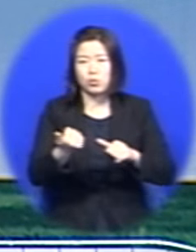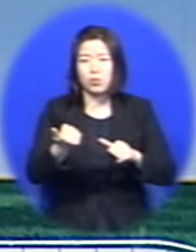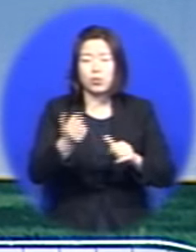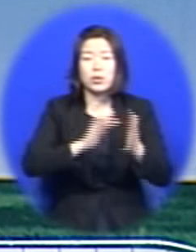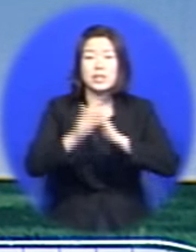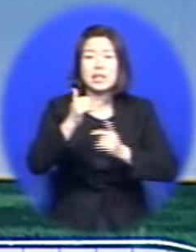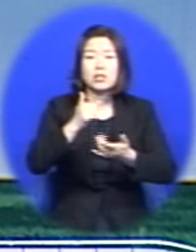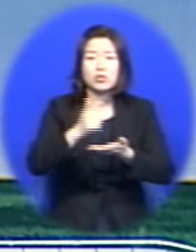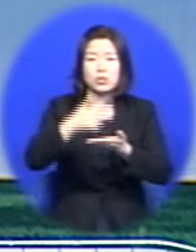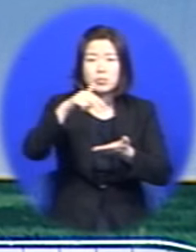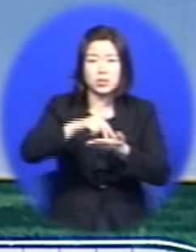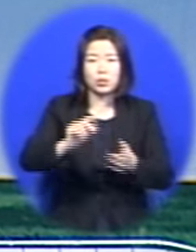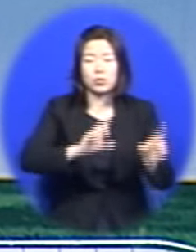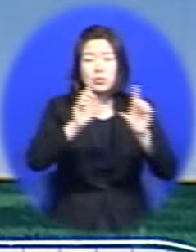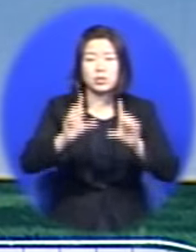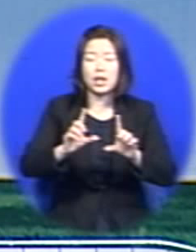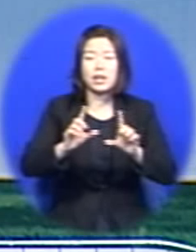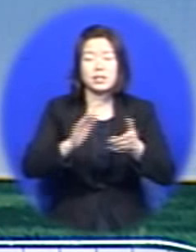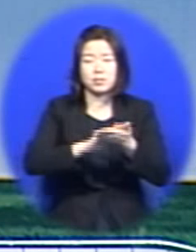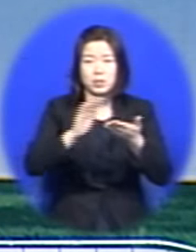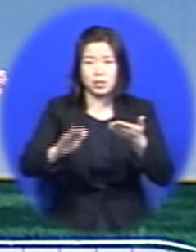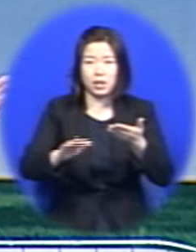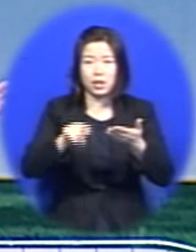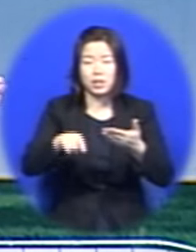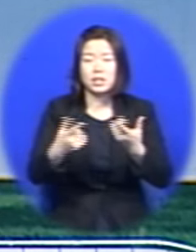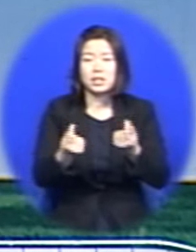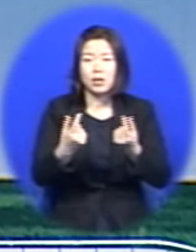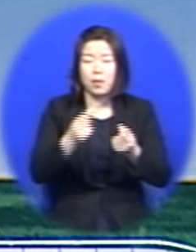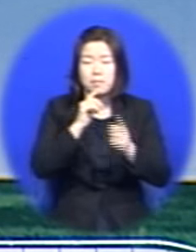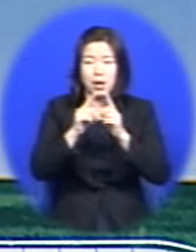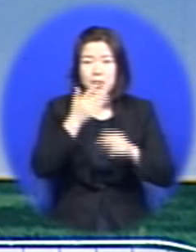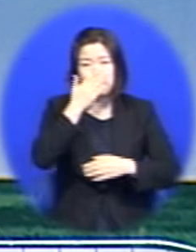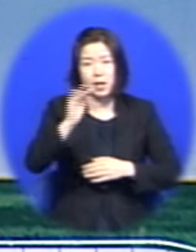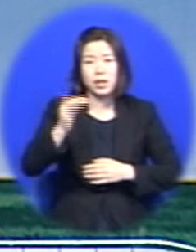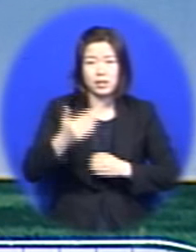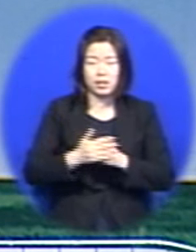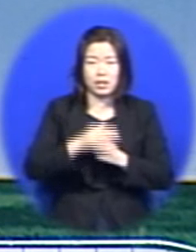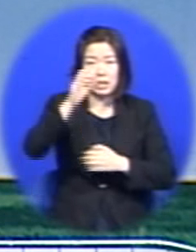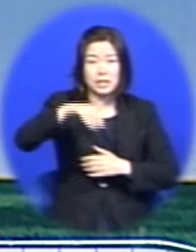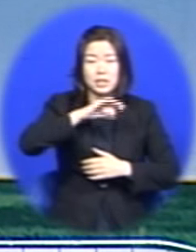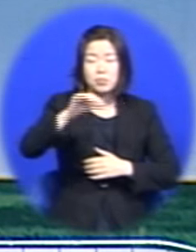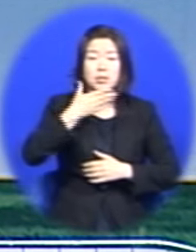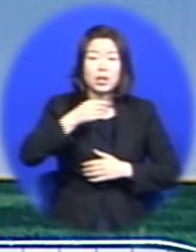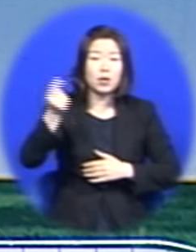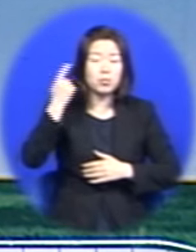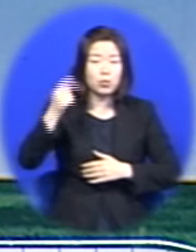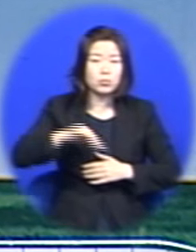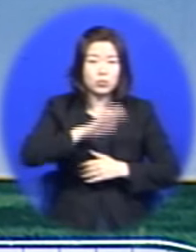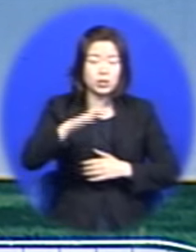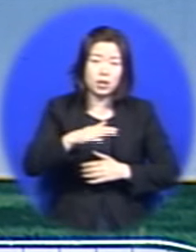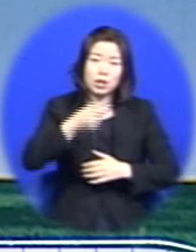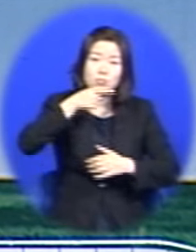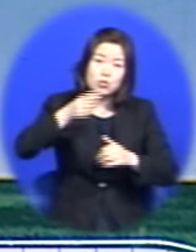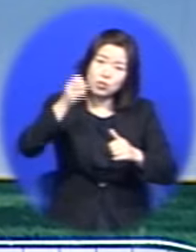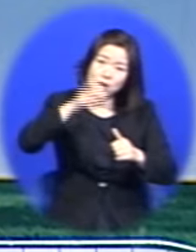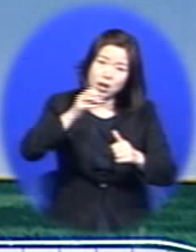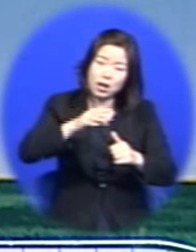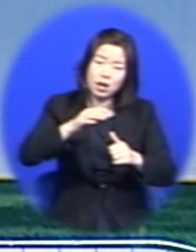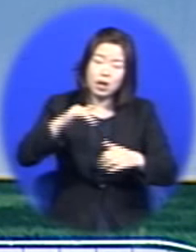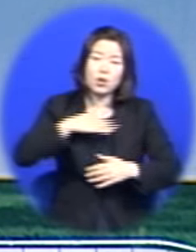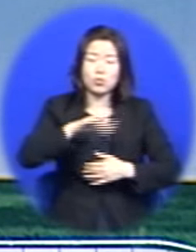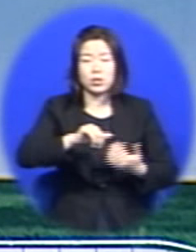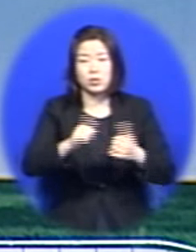예수님으로 살았어요. 십자가의 복음은 우리가 세례받을 때 예수님과 연합하여 죽고